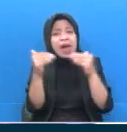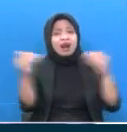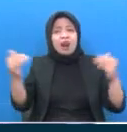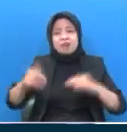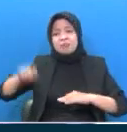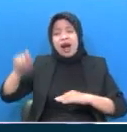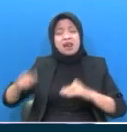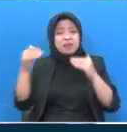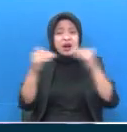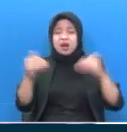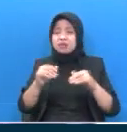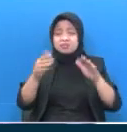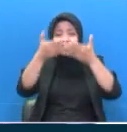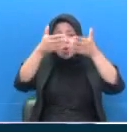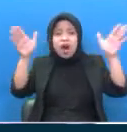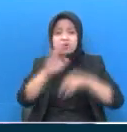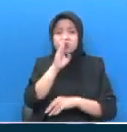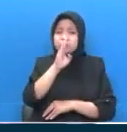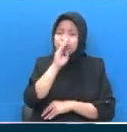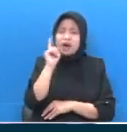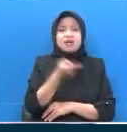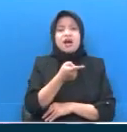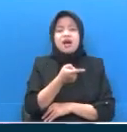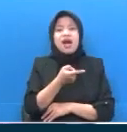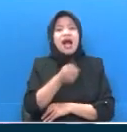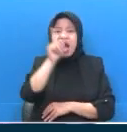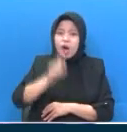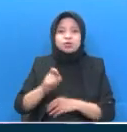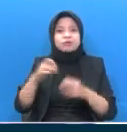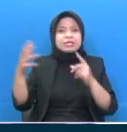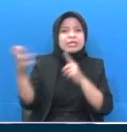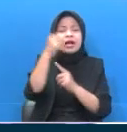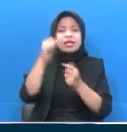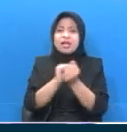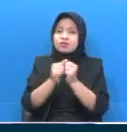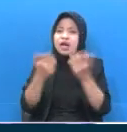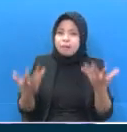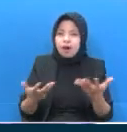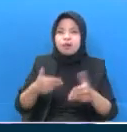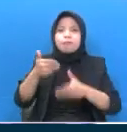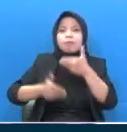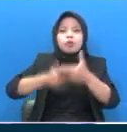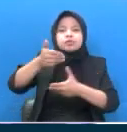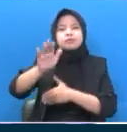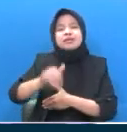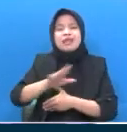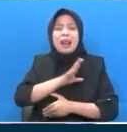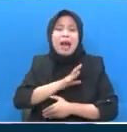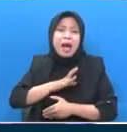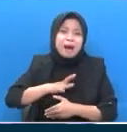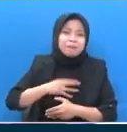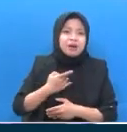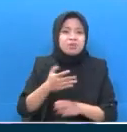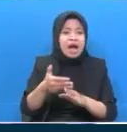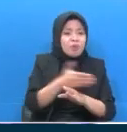yang terbuka, jujur, dan sehingga keadilan ini betul-betul bisa tercapai. Apalagi ini kan masih panjang. Tetapi kalau dari